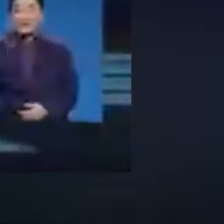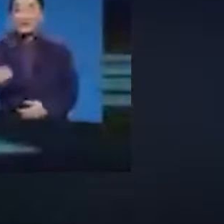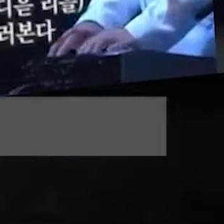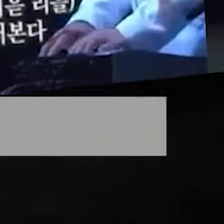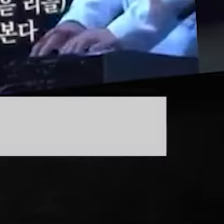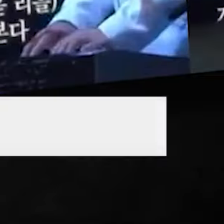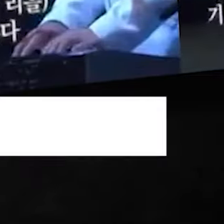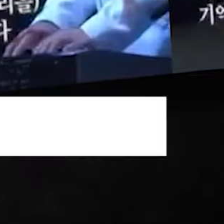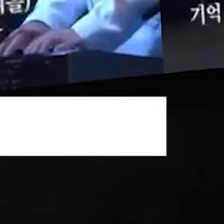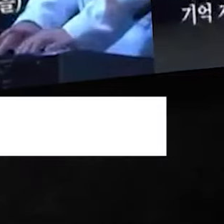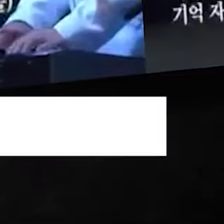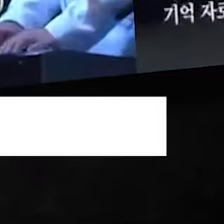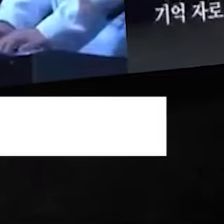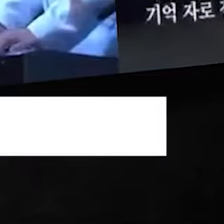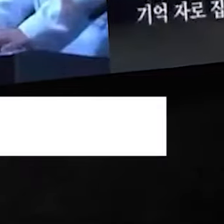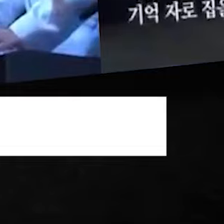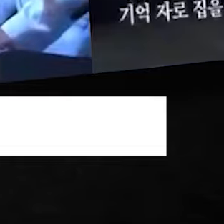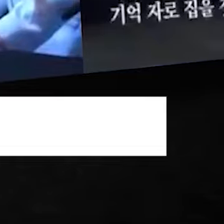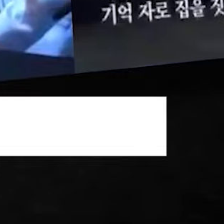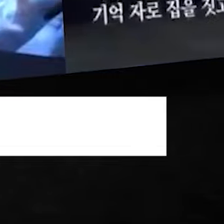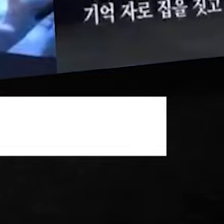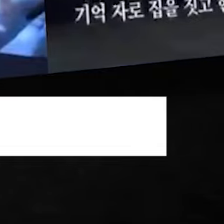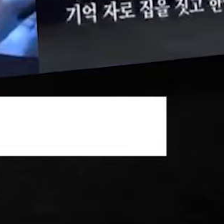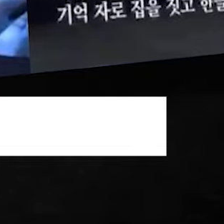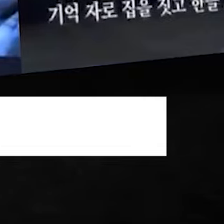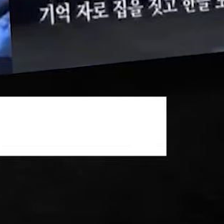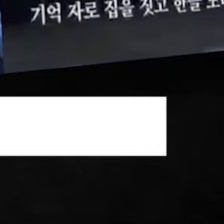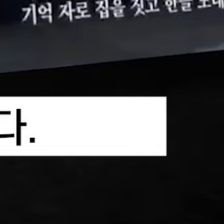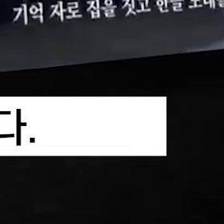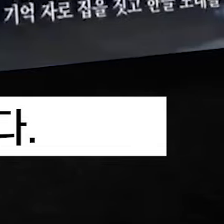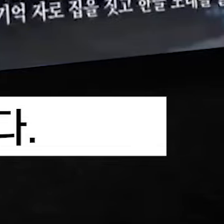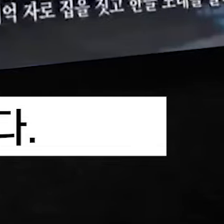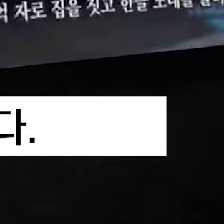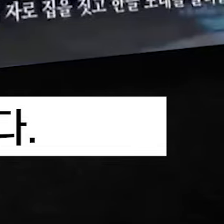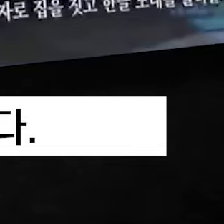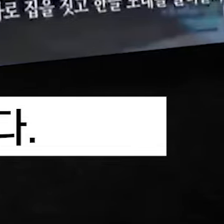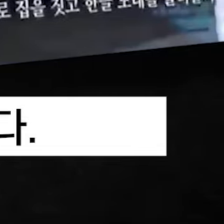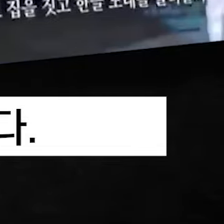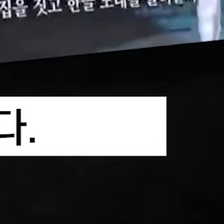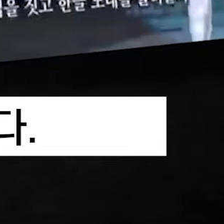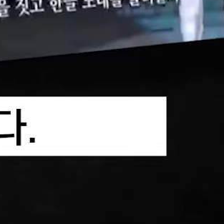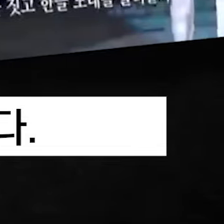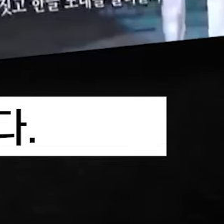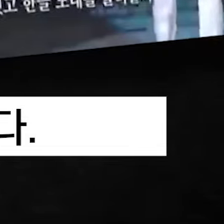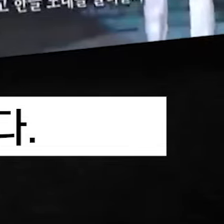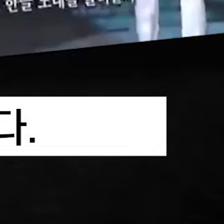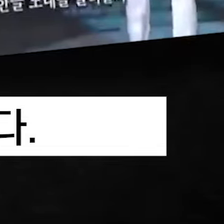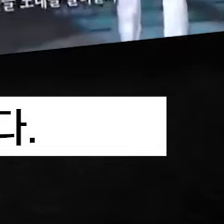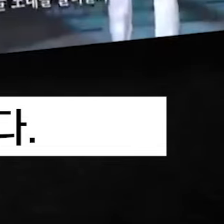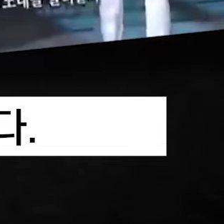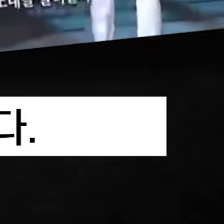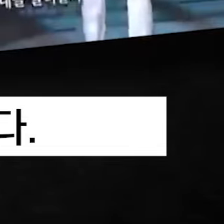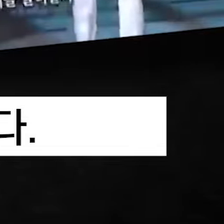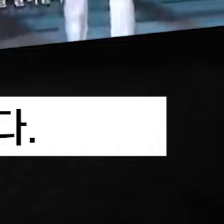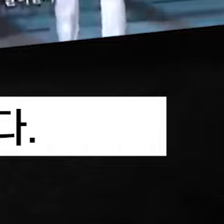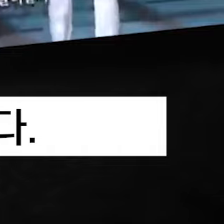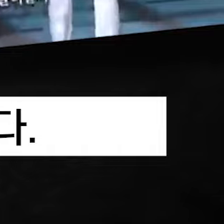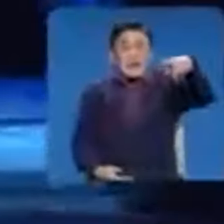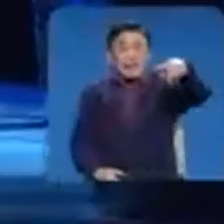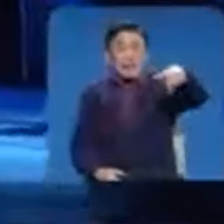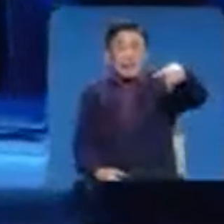겁니다래 기역니은 디글 리을이 가사 대부분인 노래여서이 잘못된 맞춤법은 공연 내내 반복적으로